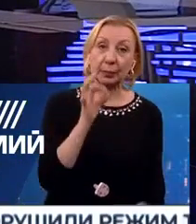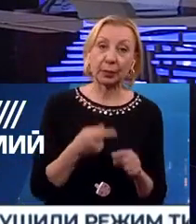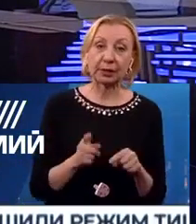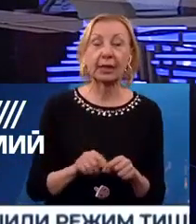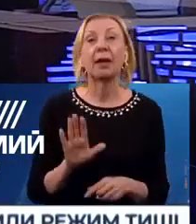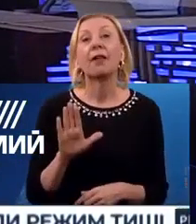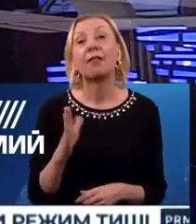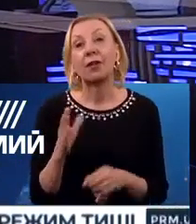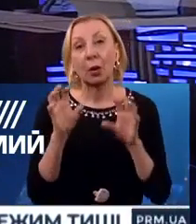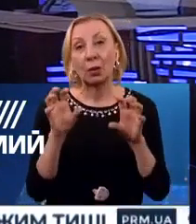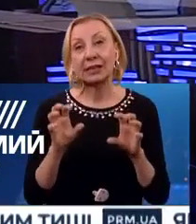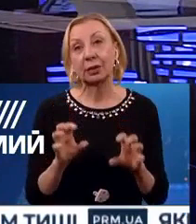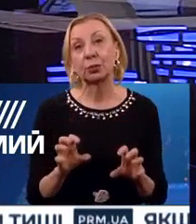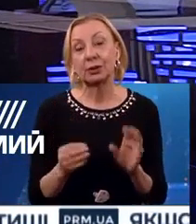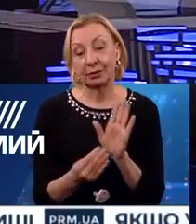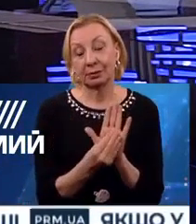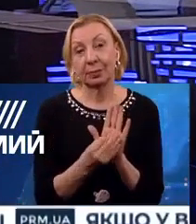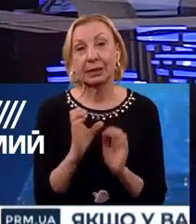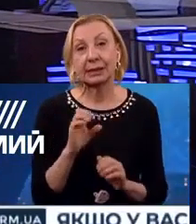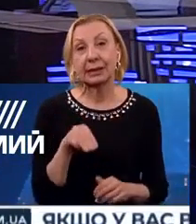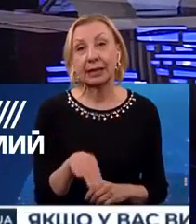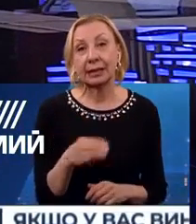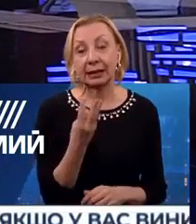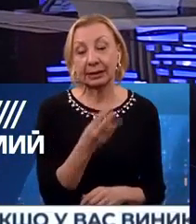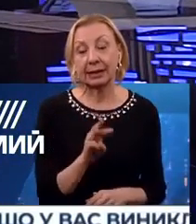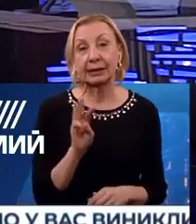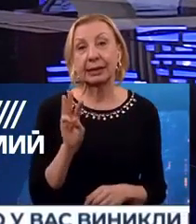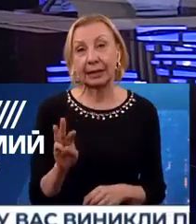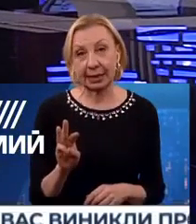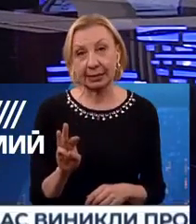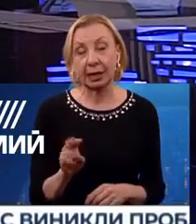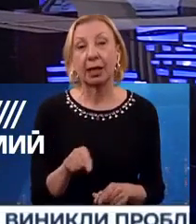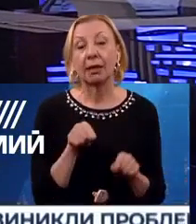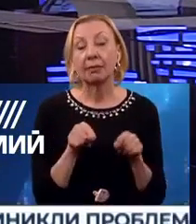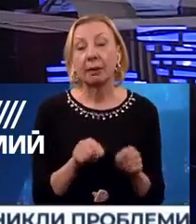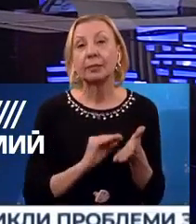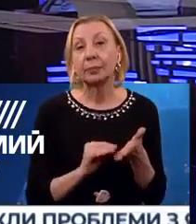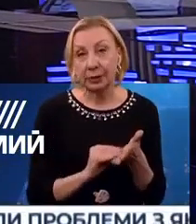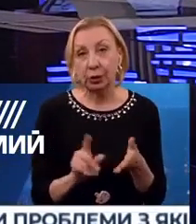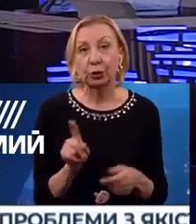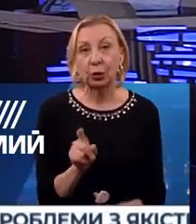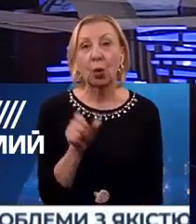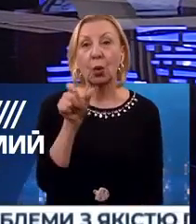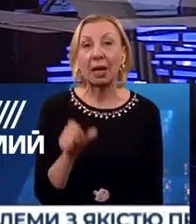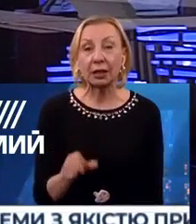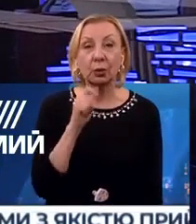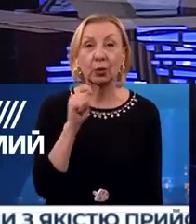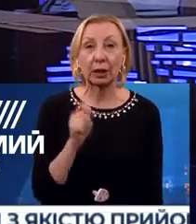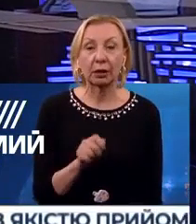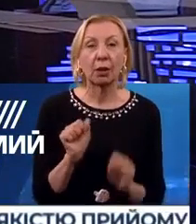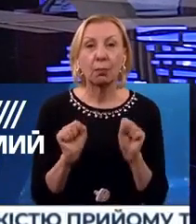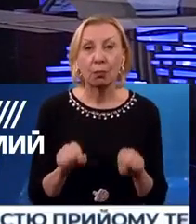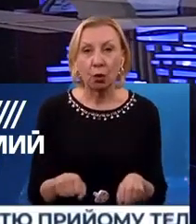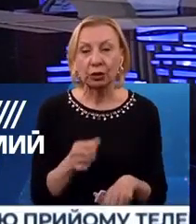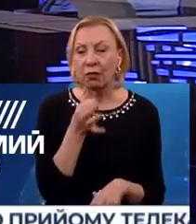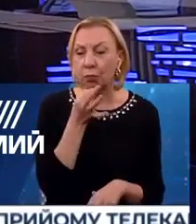Конституцію України ніхто не скасовував. Стаття 33 Конституції України передбачає, що громадянин України може в будь-який